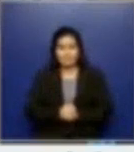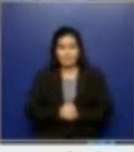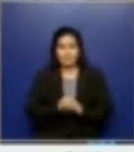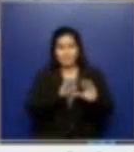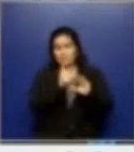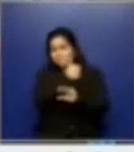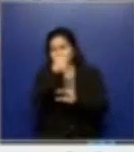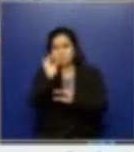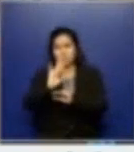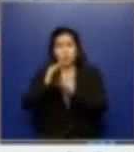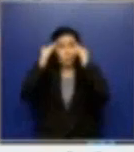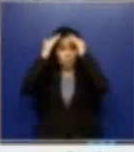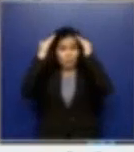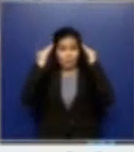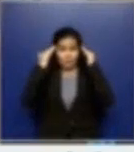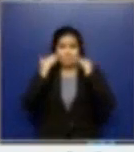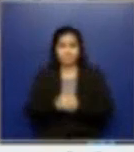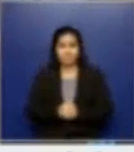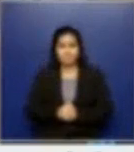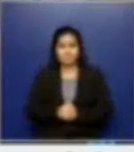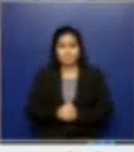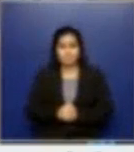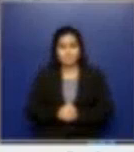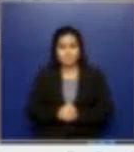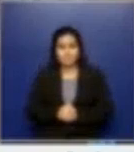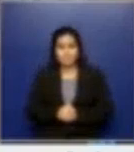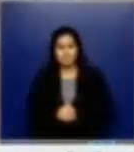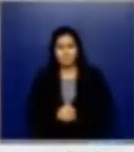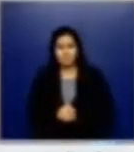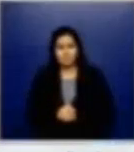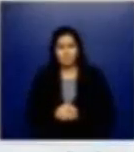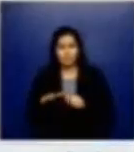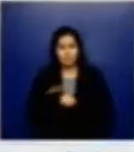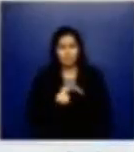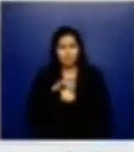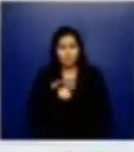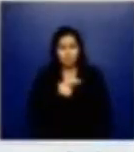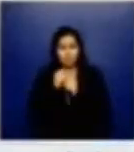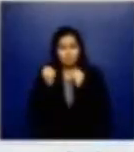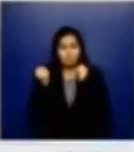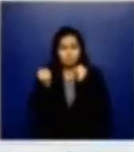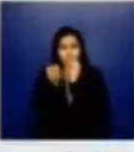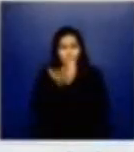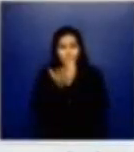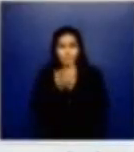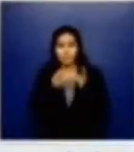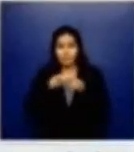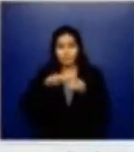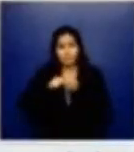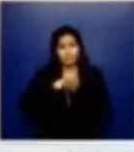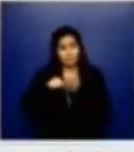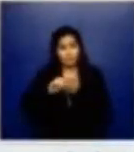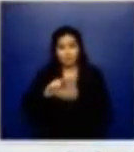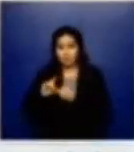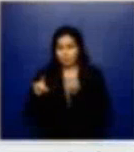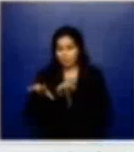ที่อื่นเวียดนามเนี่ยเจอวิกฤตเสร็จเจอโควิดเขาแก้ปัญหาโควิดได้ดีกว่า